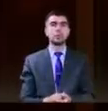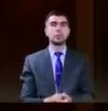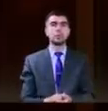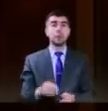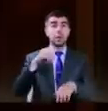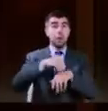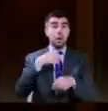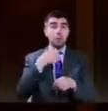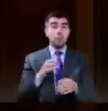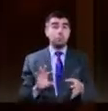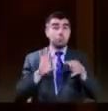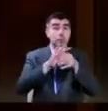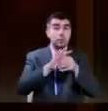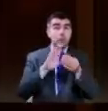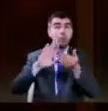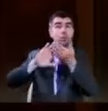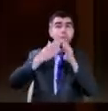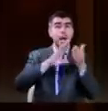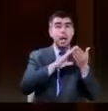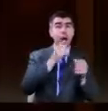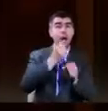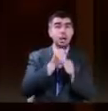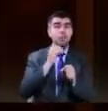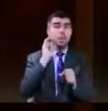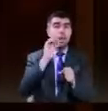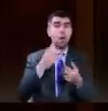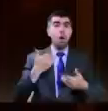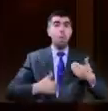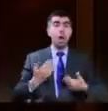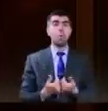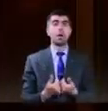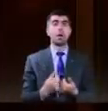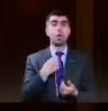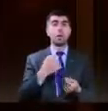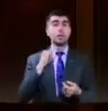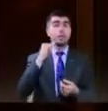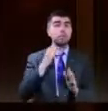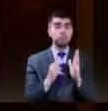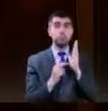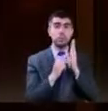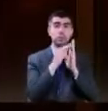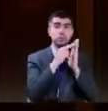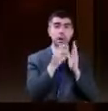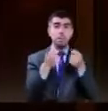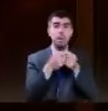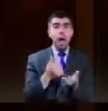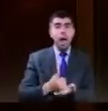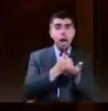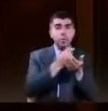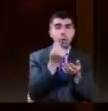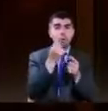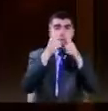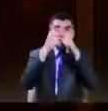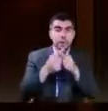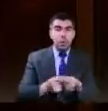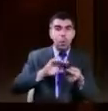تطوير الشراكة مع الجمعيات العاملة في هذا المجال من خلال الرفع التدريجي من الدعم المالي، حيث انتقل مبلغ